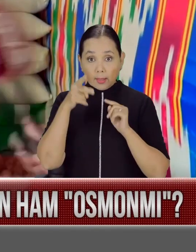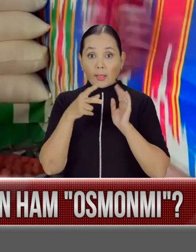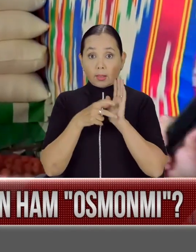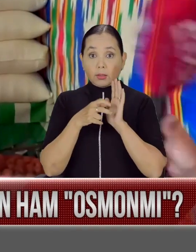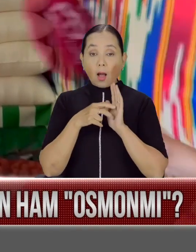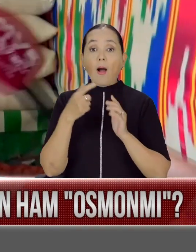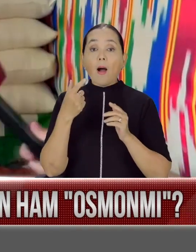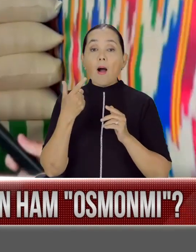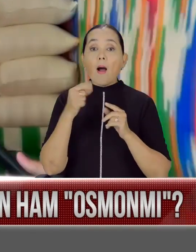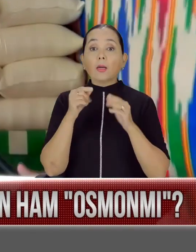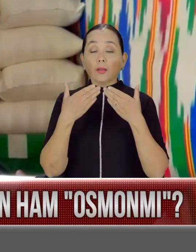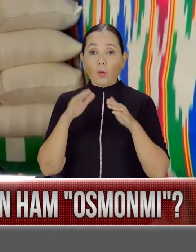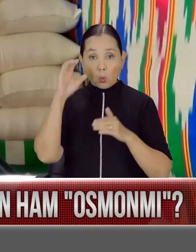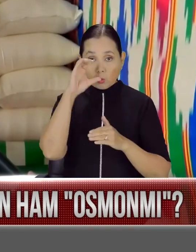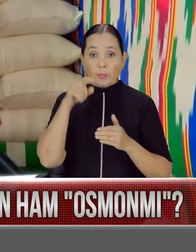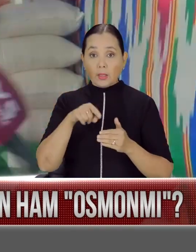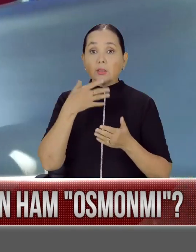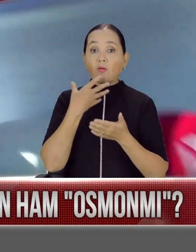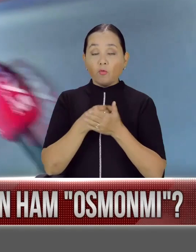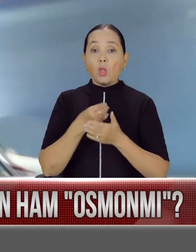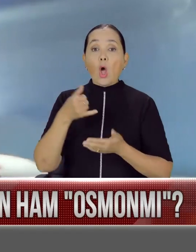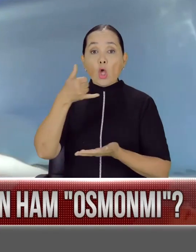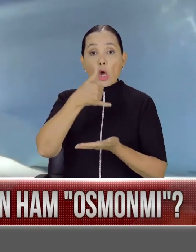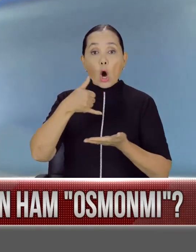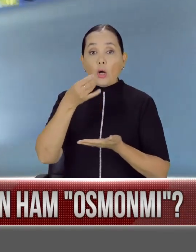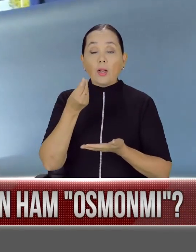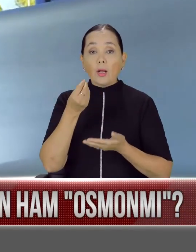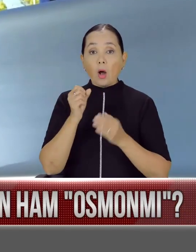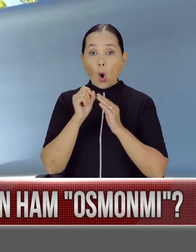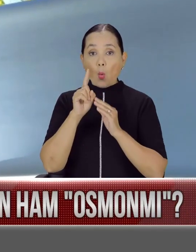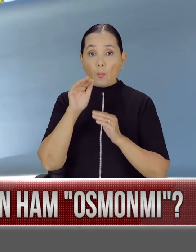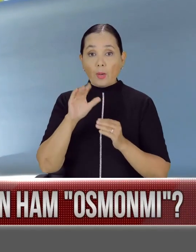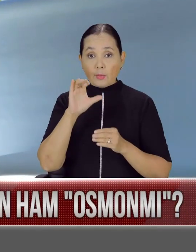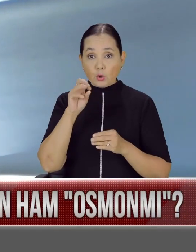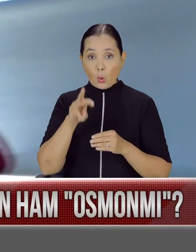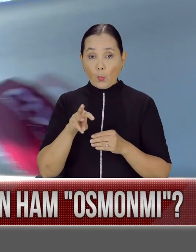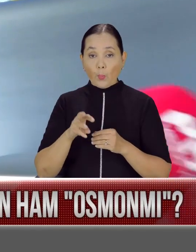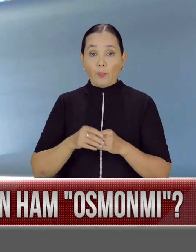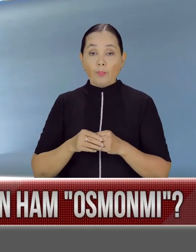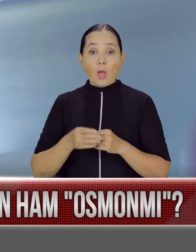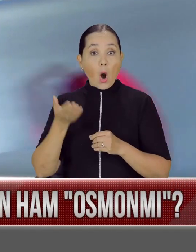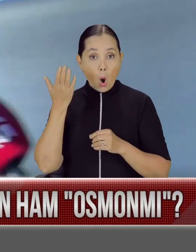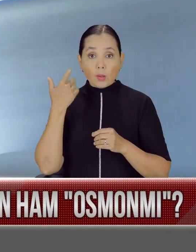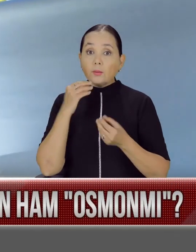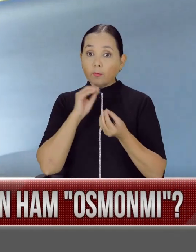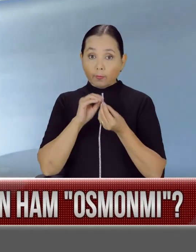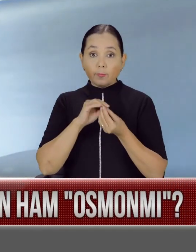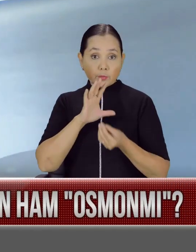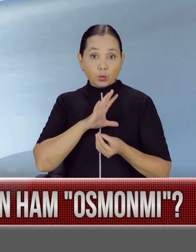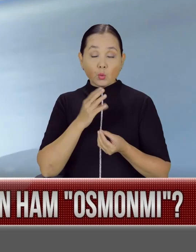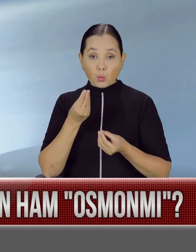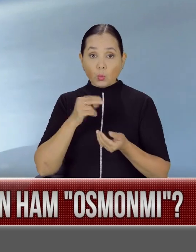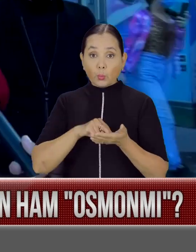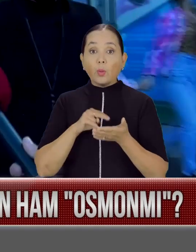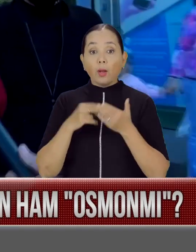2800 so'm. Qayerdan olish? O'zbekistondan olish. Yog'ingiz nechi? 11 ming so'm. Oldin ham shunaqa.